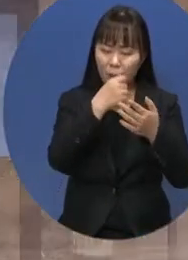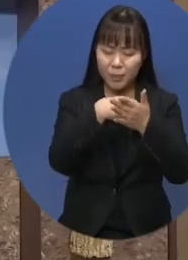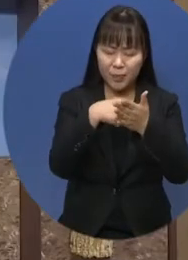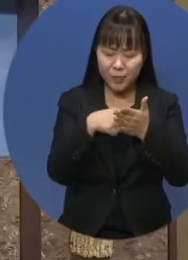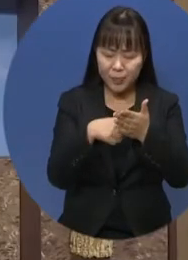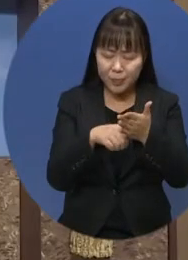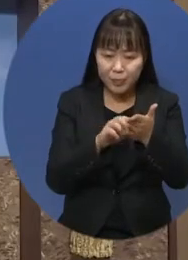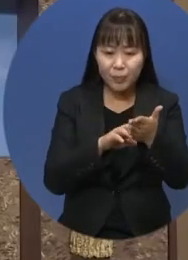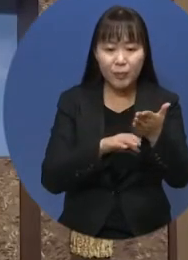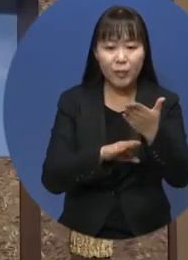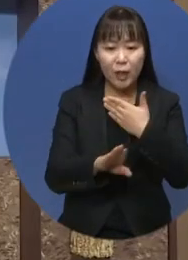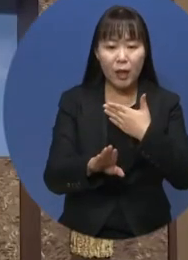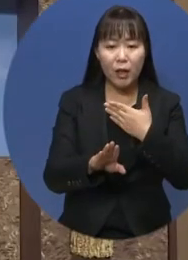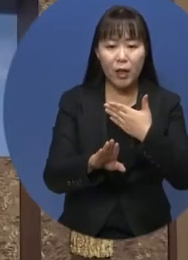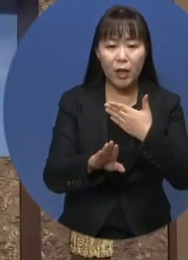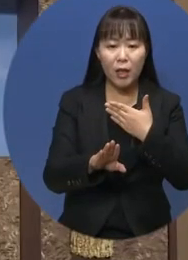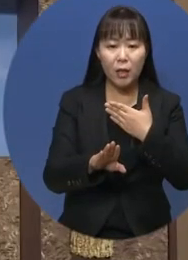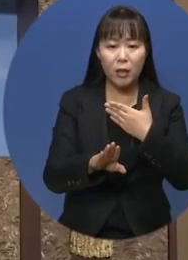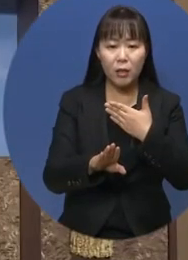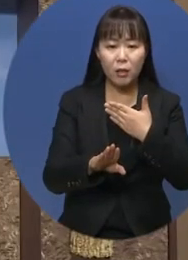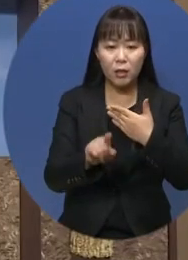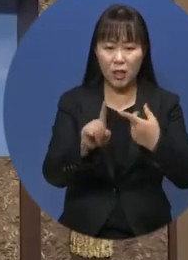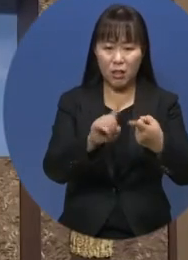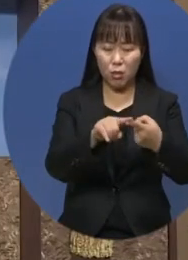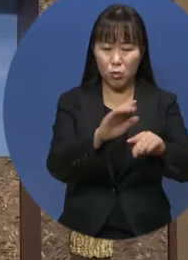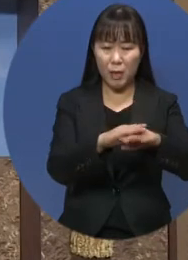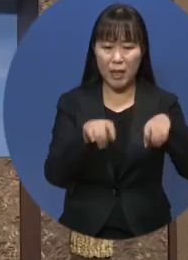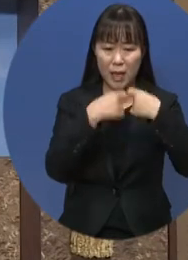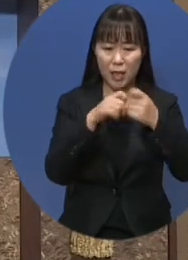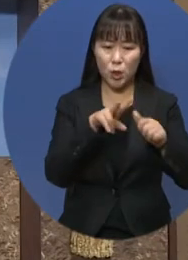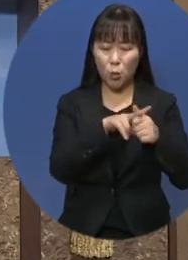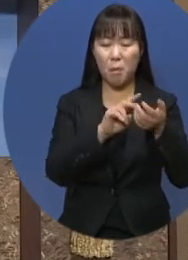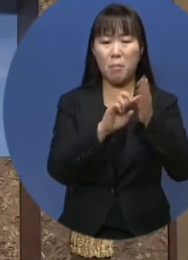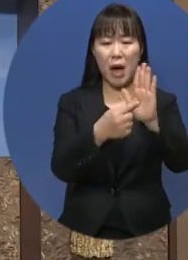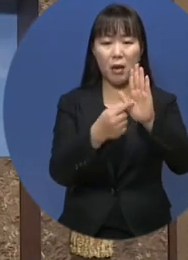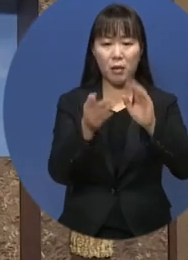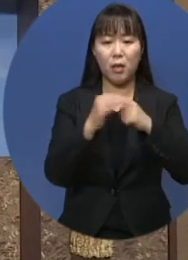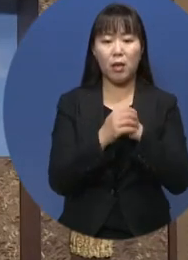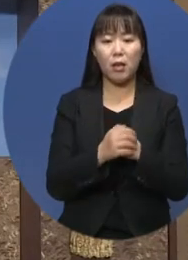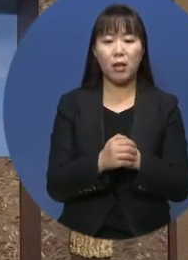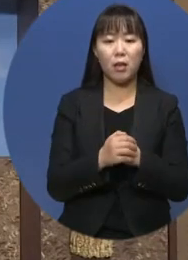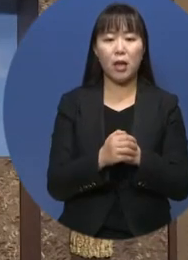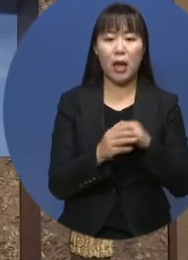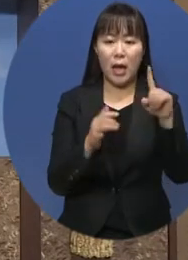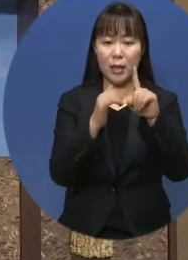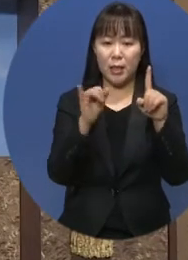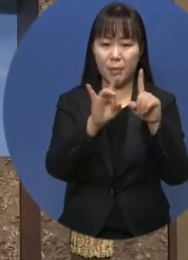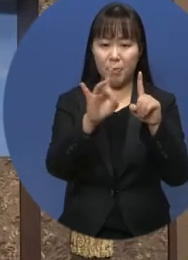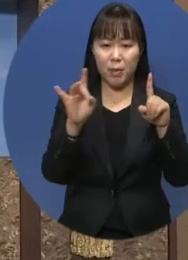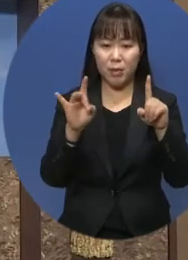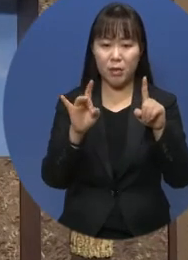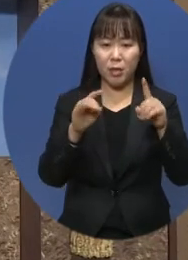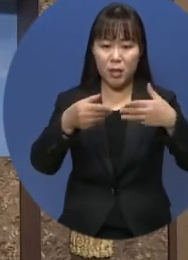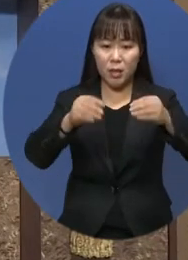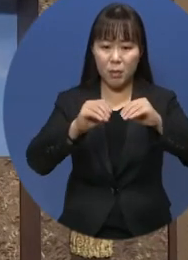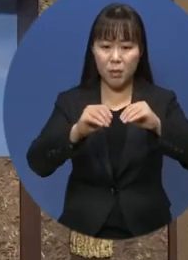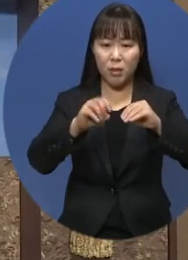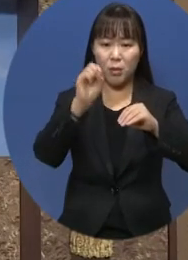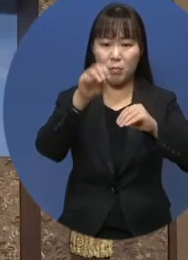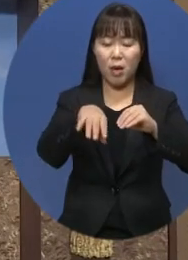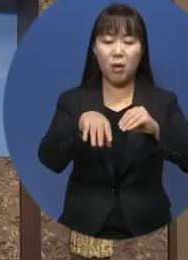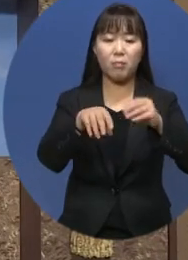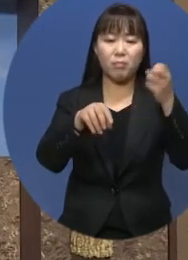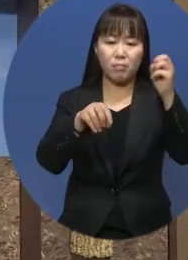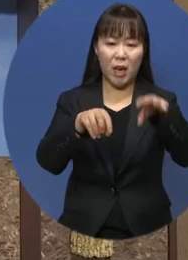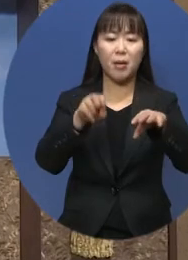다음에 이것을 쓰고 난 다음에 그냥 냅두면 개인정보가 붕괴 되는데 우리는 한 사람씩 써가지고 접어서 통해 다가